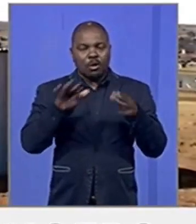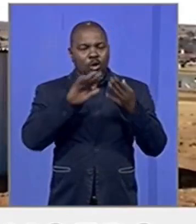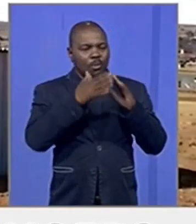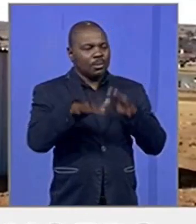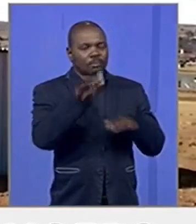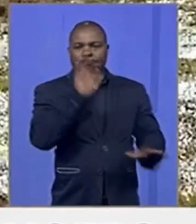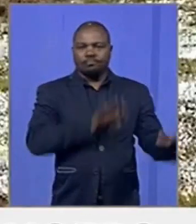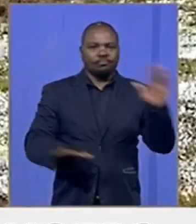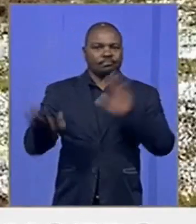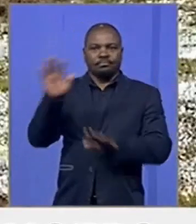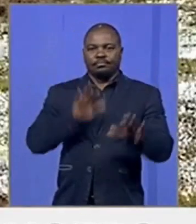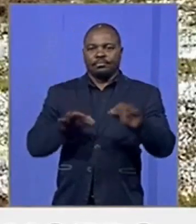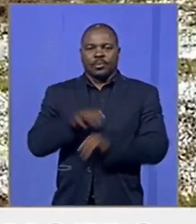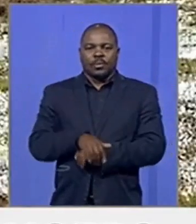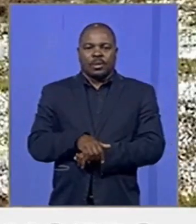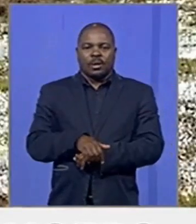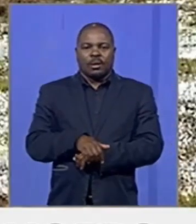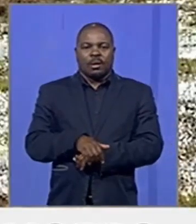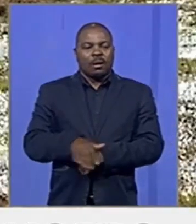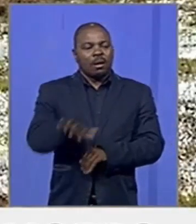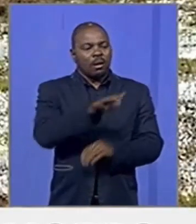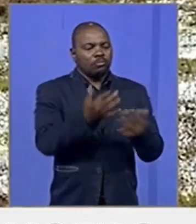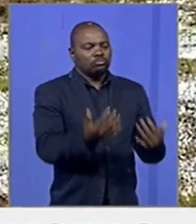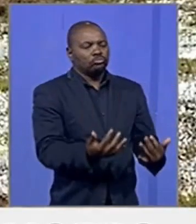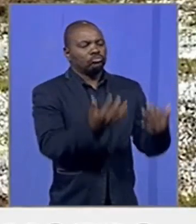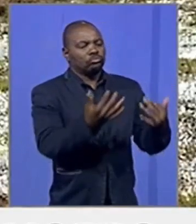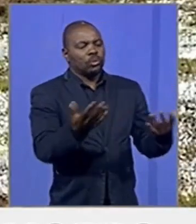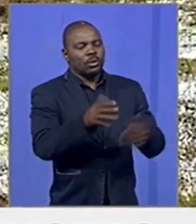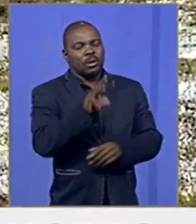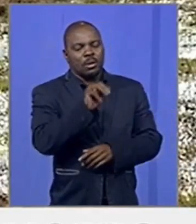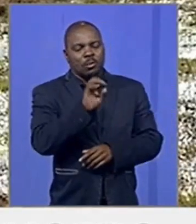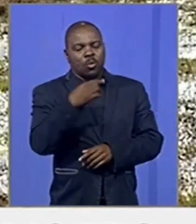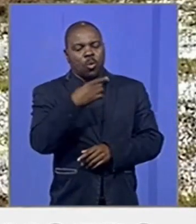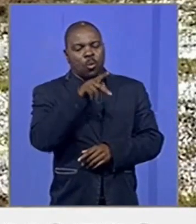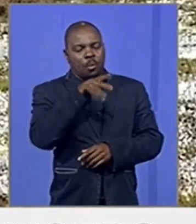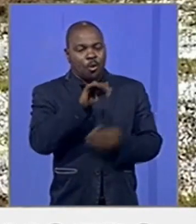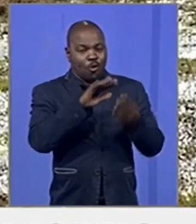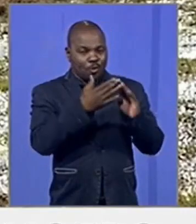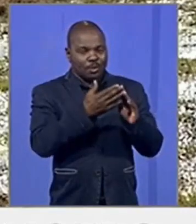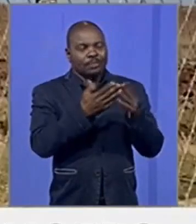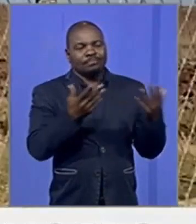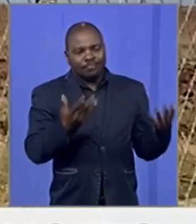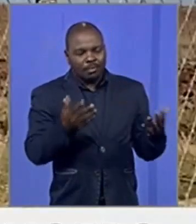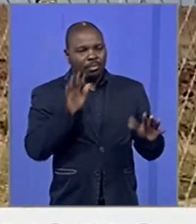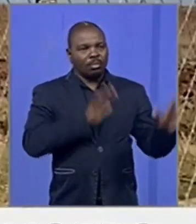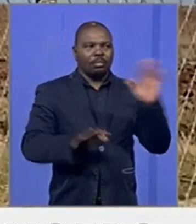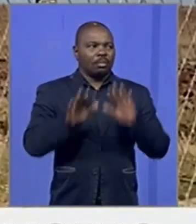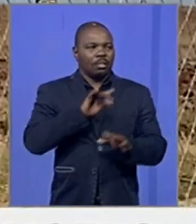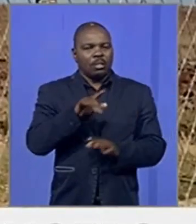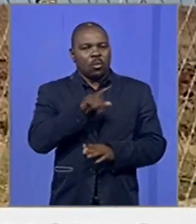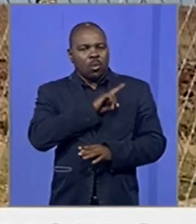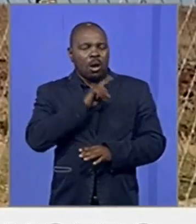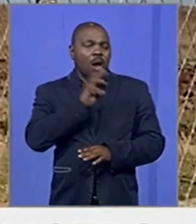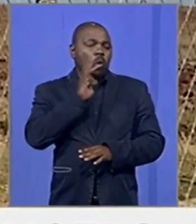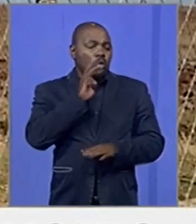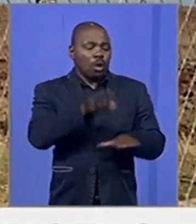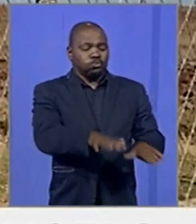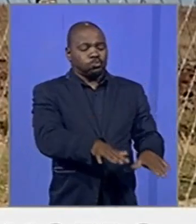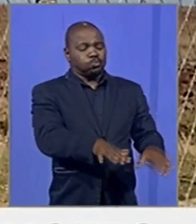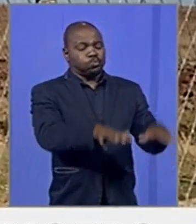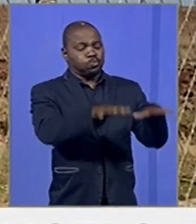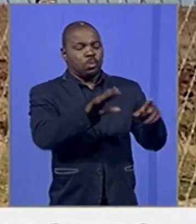mo baaging. Lefatshe la mafulo la ba Mogopa le ne la amega mme ga jaana mogobe wa metsi le